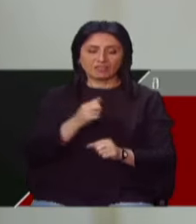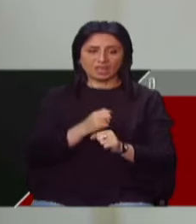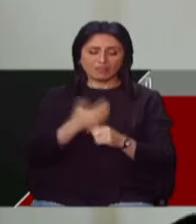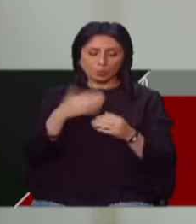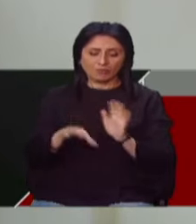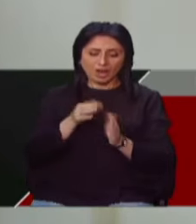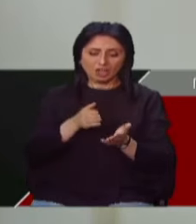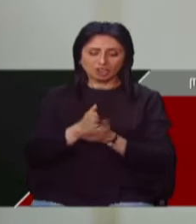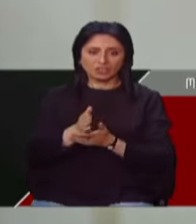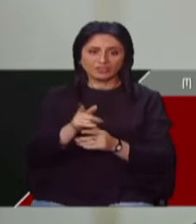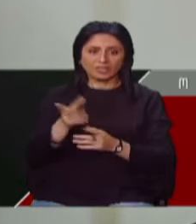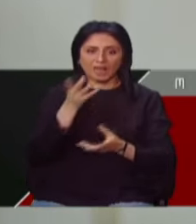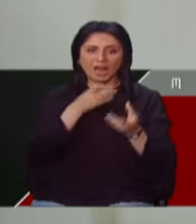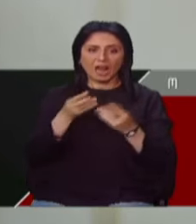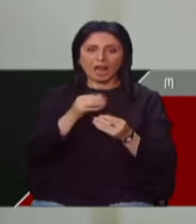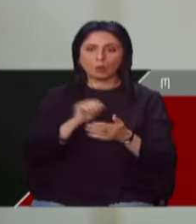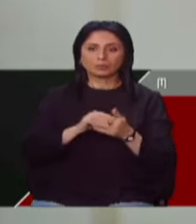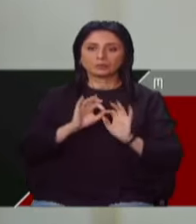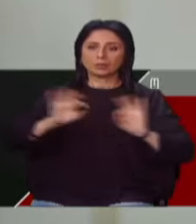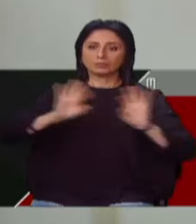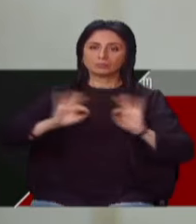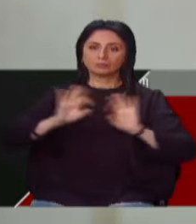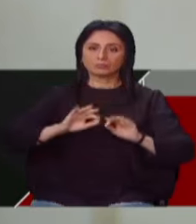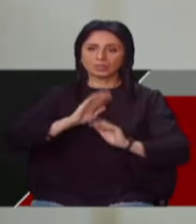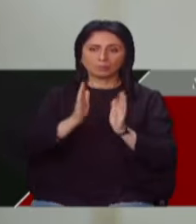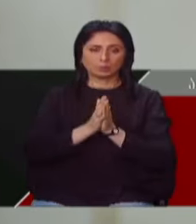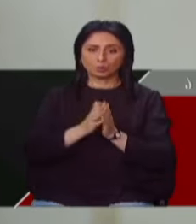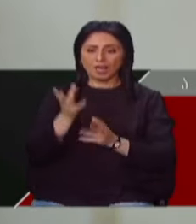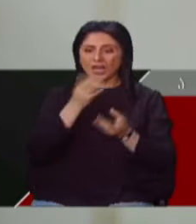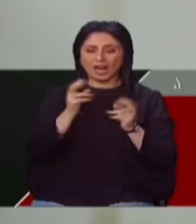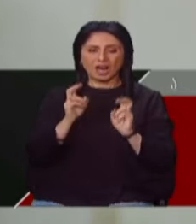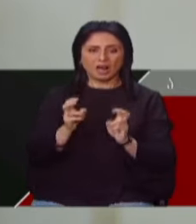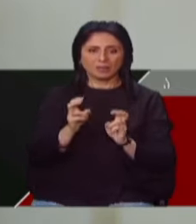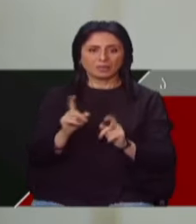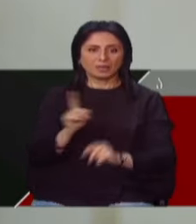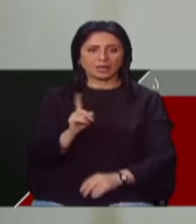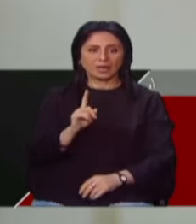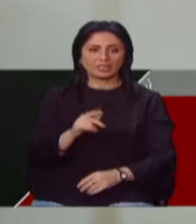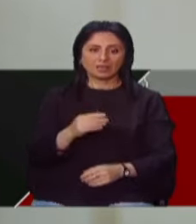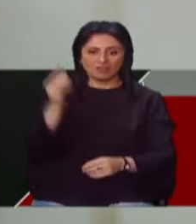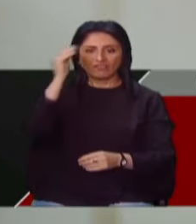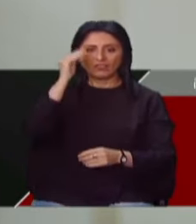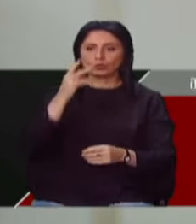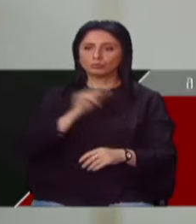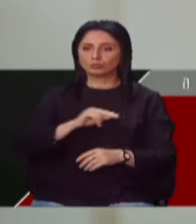გაკეთებულია ქარჩევანი ეს არის ყალბი საფუძვლით აბსოლუტურად ყალბი რაღაც ასე